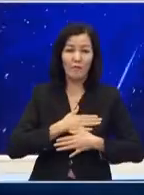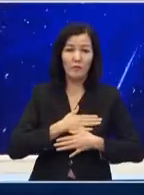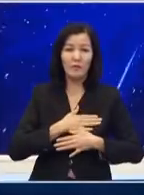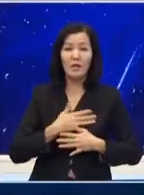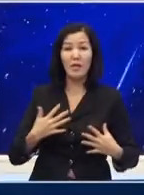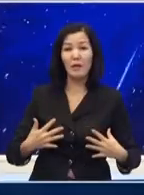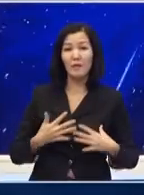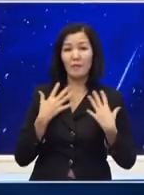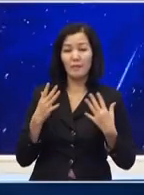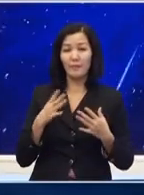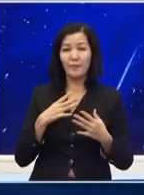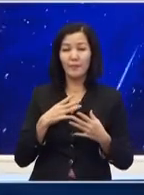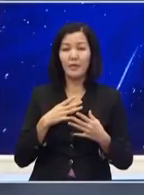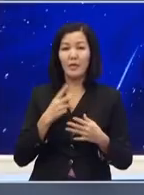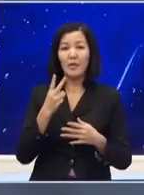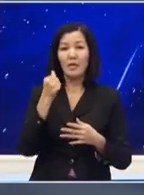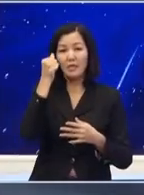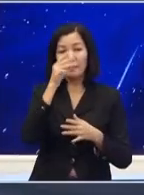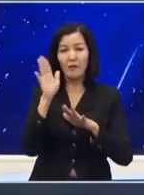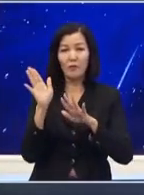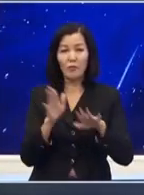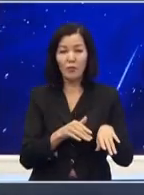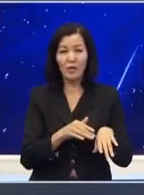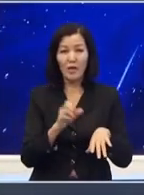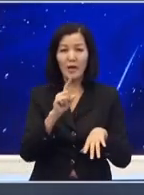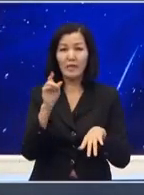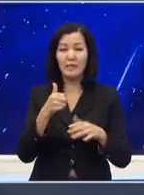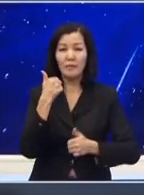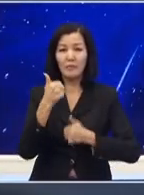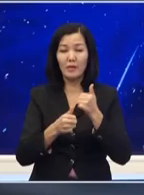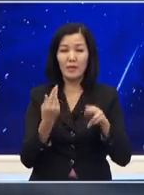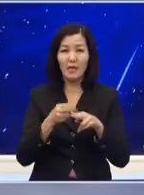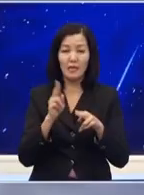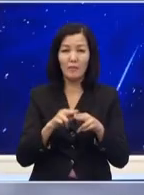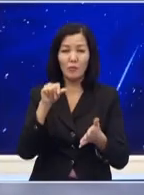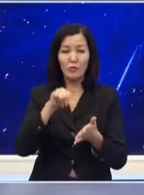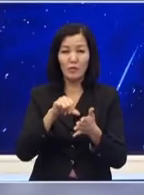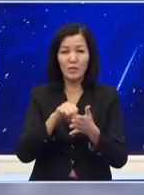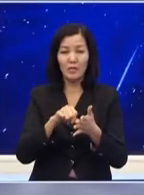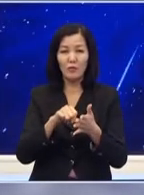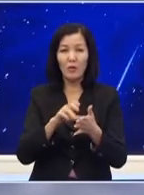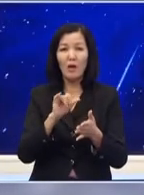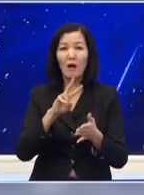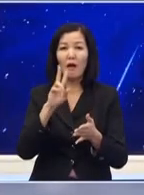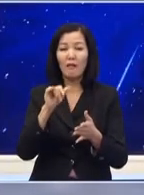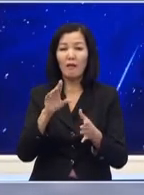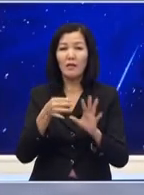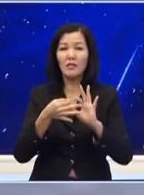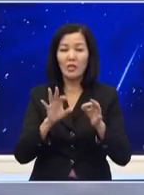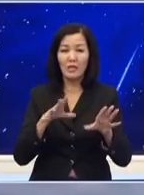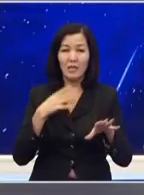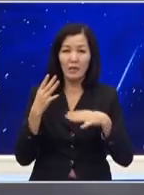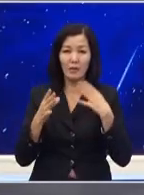Через 2 года в ЖТСУ пройдет чемпионат Азии по парапланеризму. К тому времени нынешние участники клуба «Алга» должны капитально